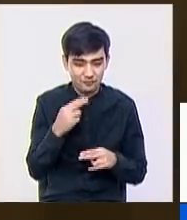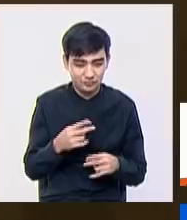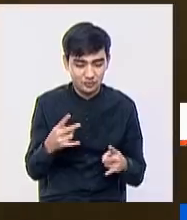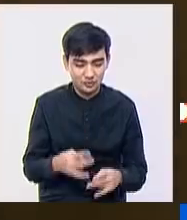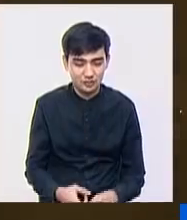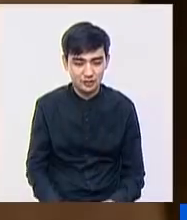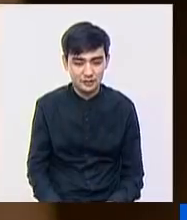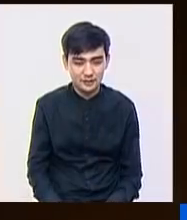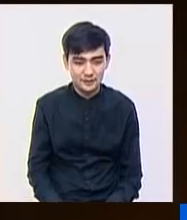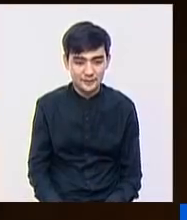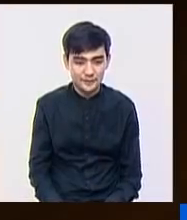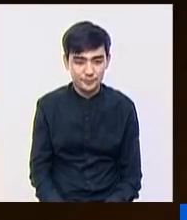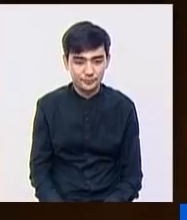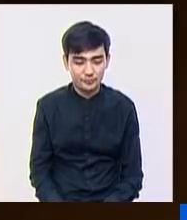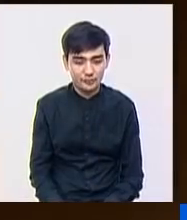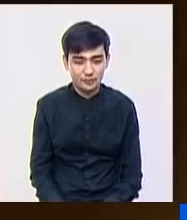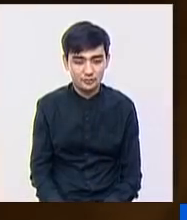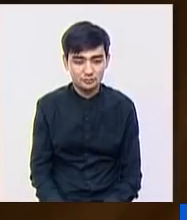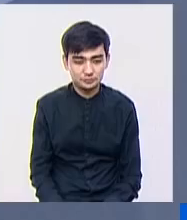Шишко, Информбюро Алматы.